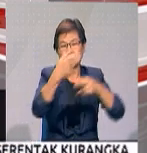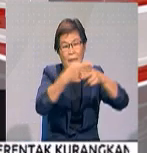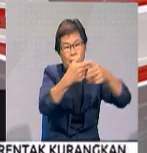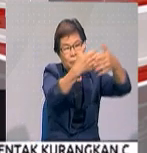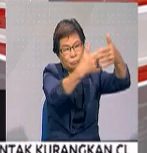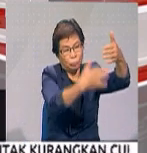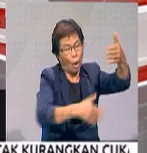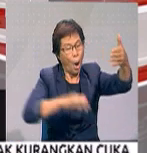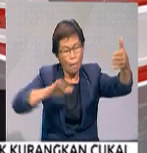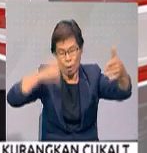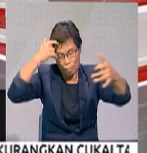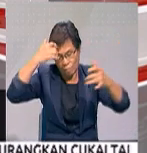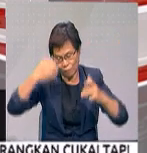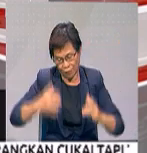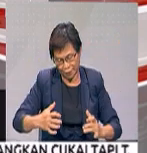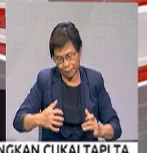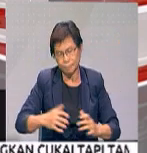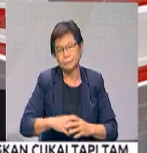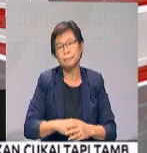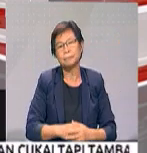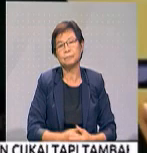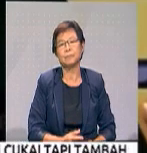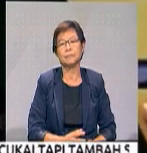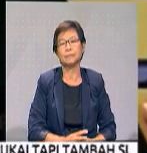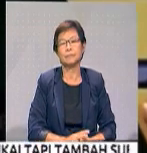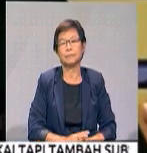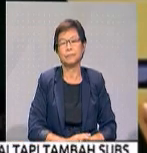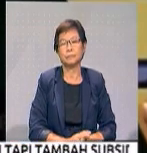itu belum muktamad.